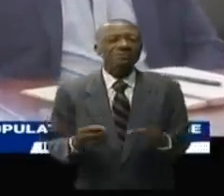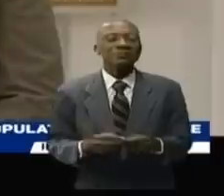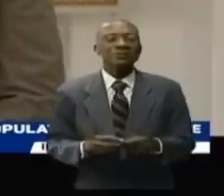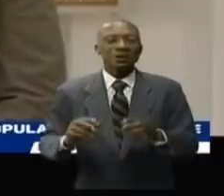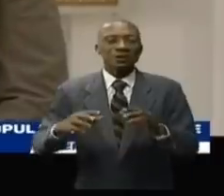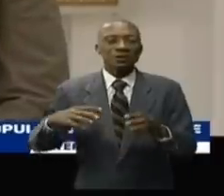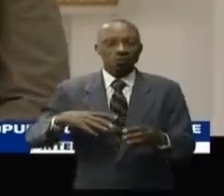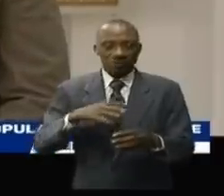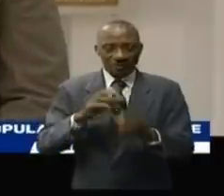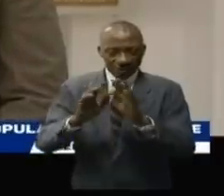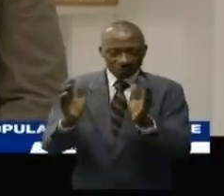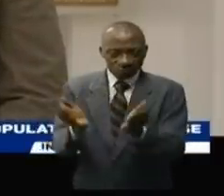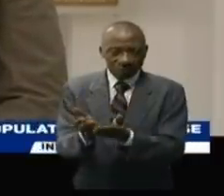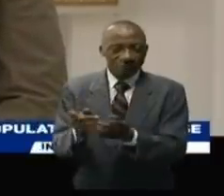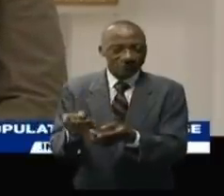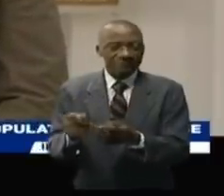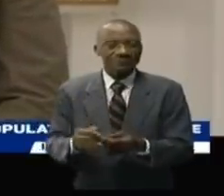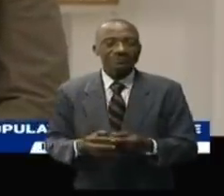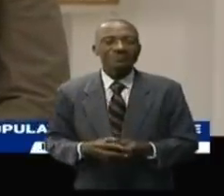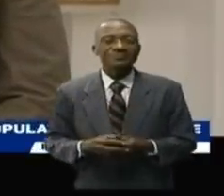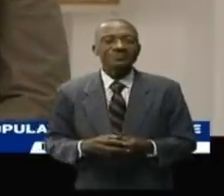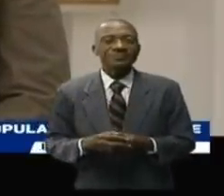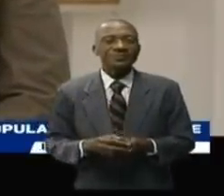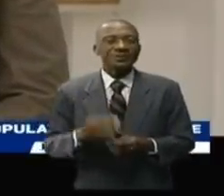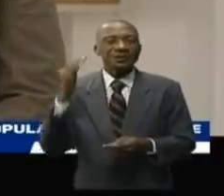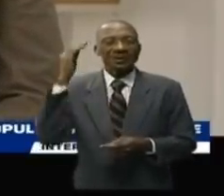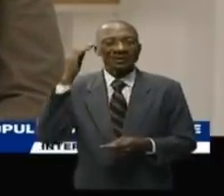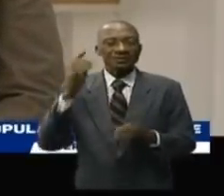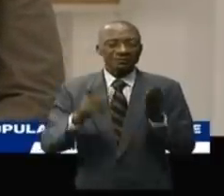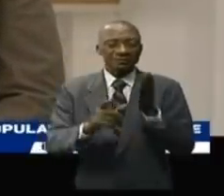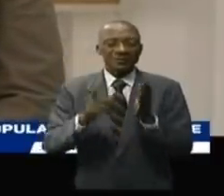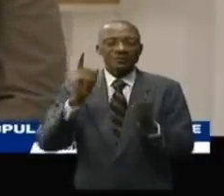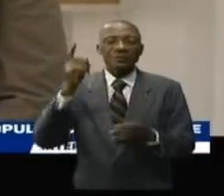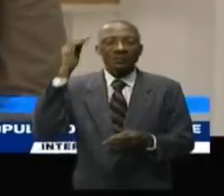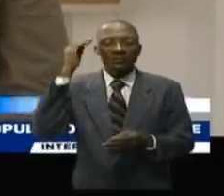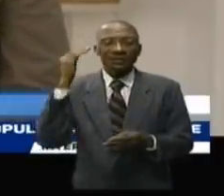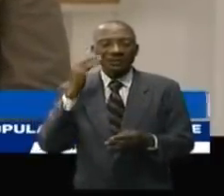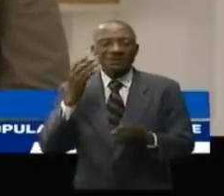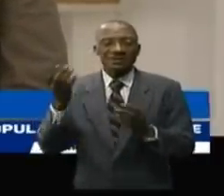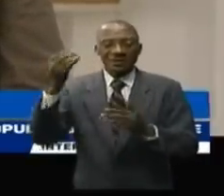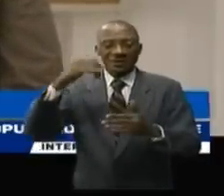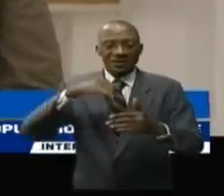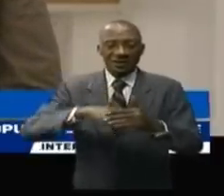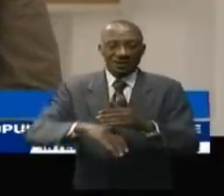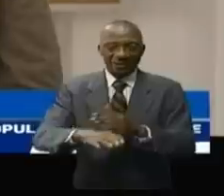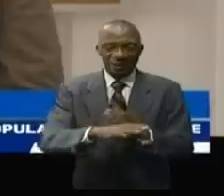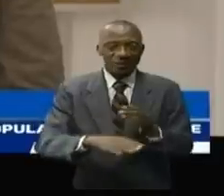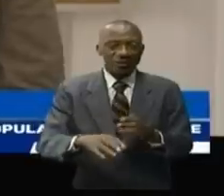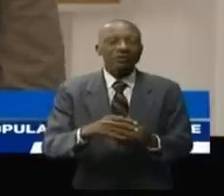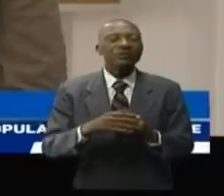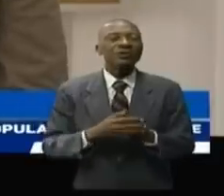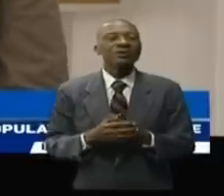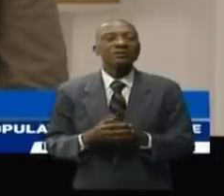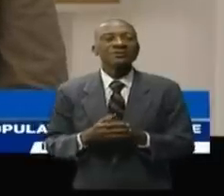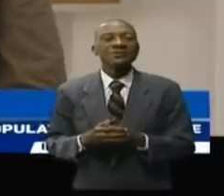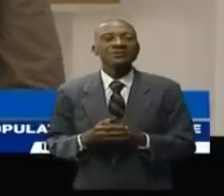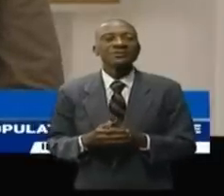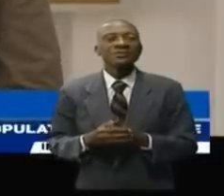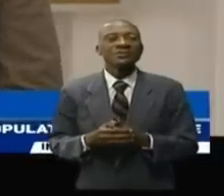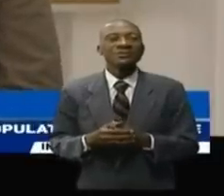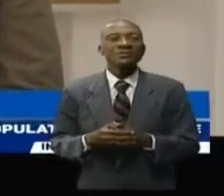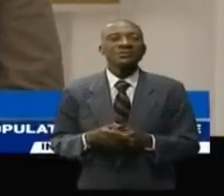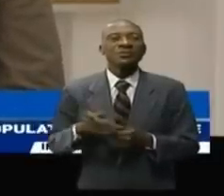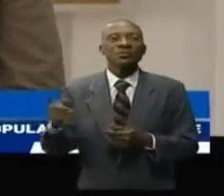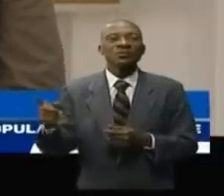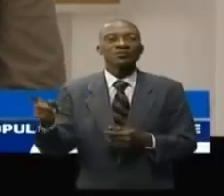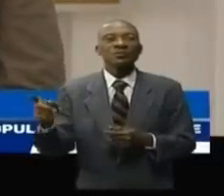vice-premier ministre, ministre de l'Intérieur nous a reçu à la veille du lancement de